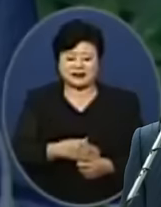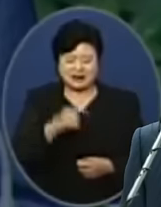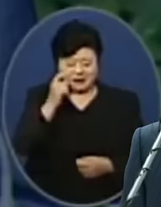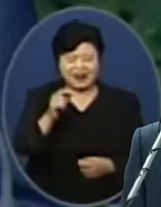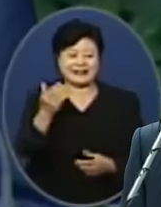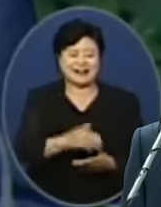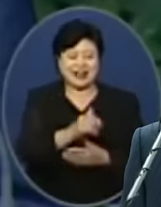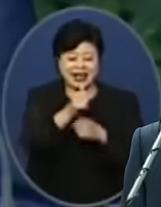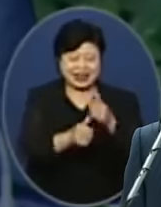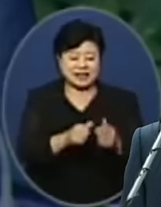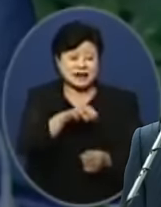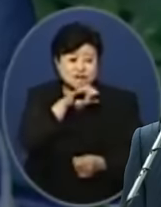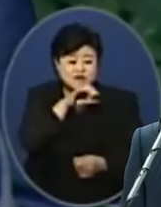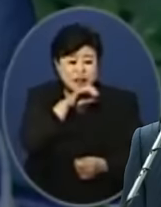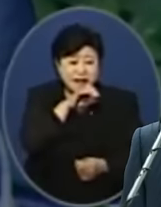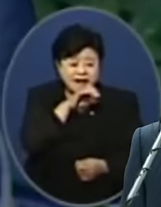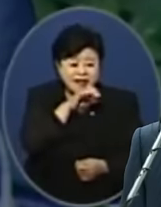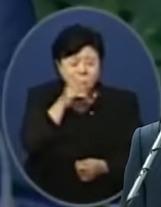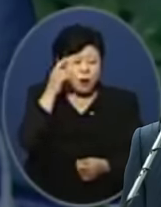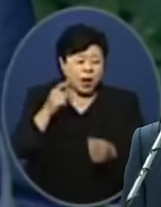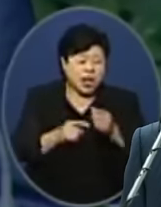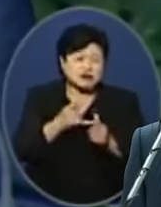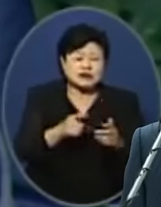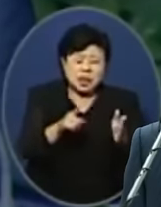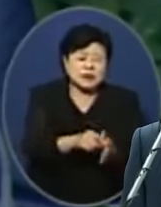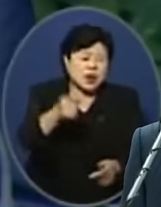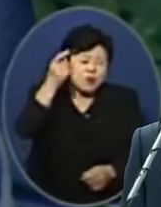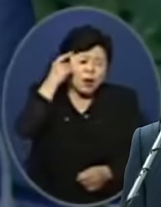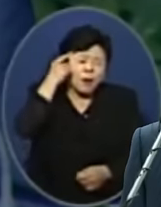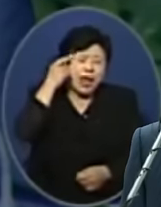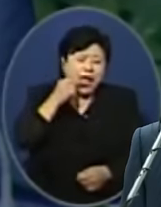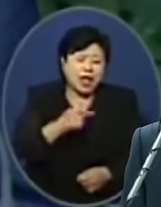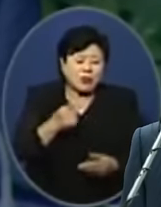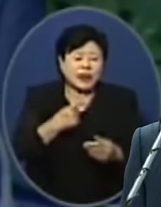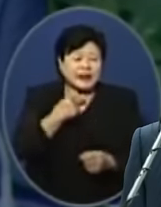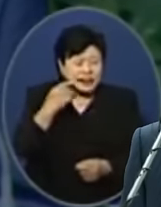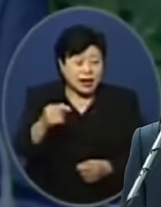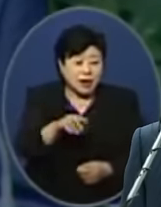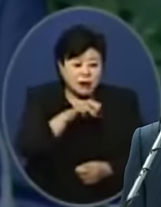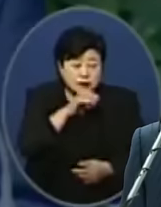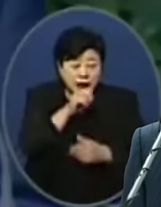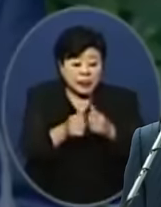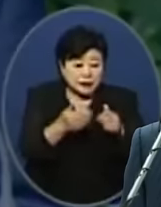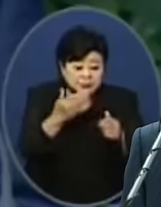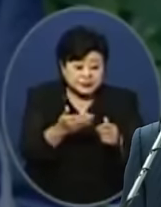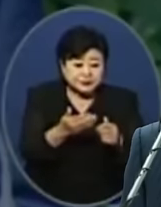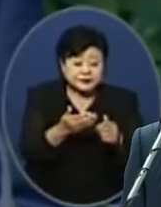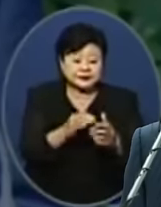고난을 당하면 하나님을 원망하고 왜 예수자를 믿으려고 하는데 고난당하게 하느냐고 하지만은, 하나님은